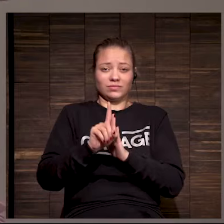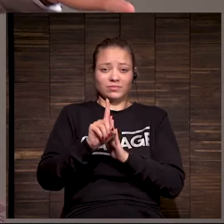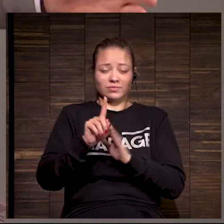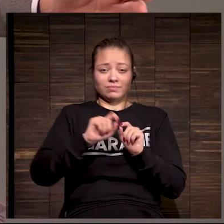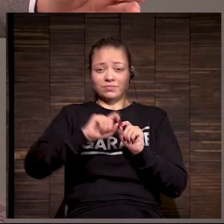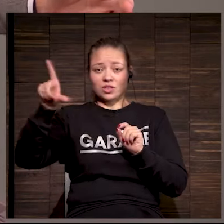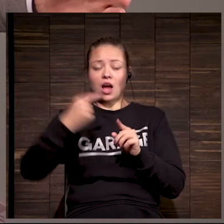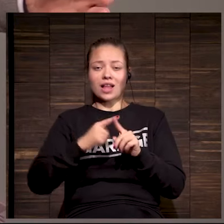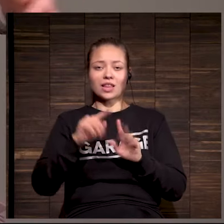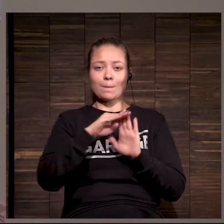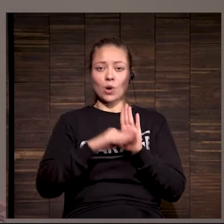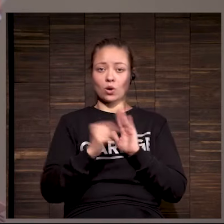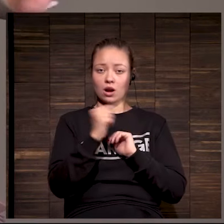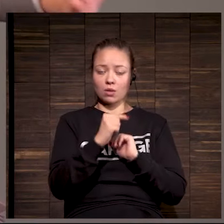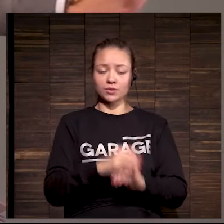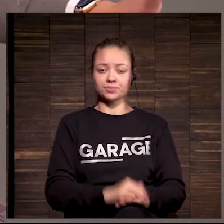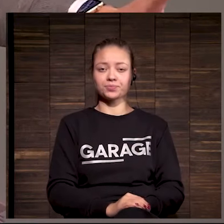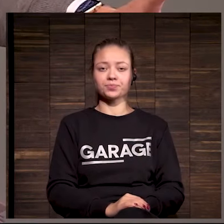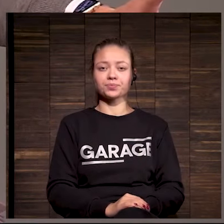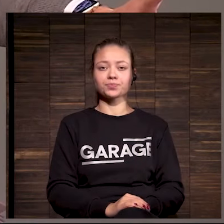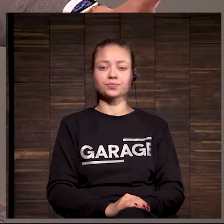этой программы